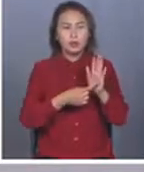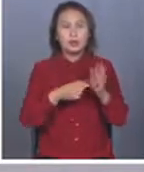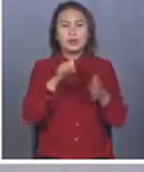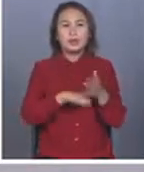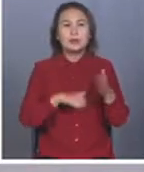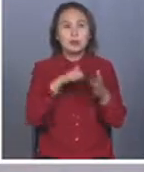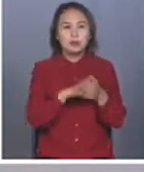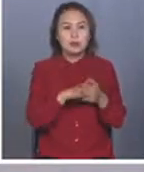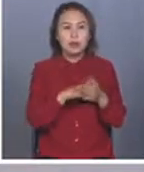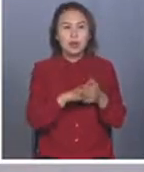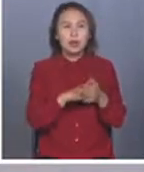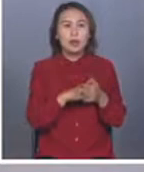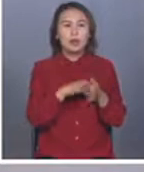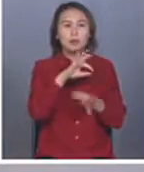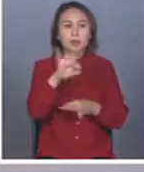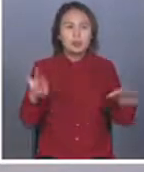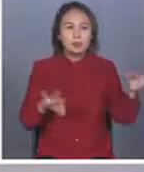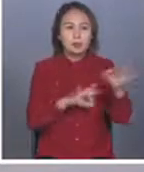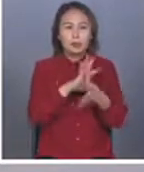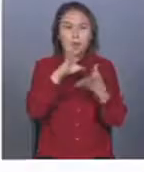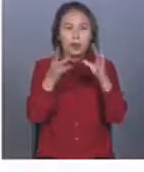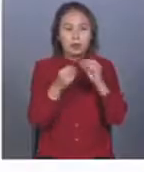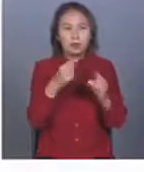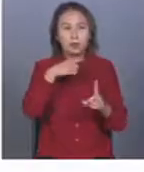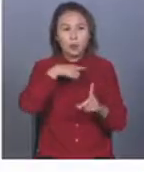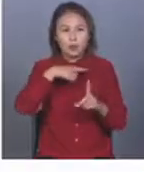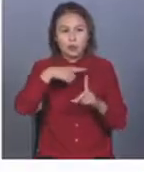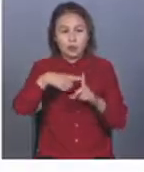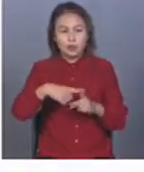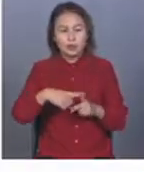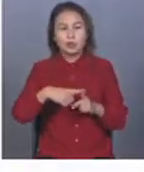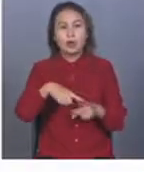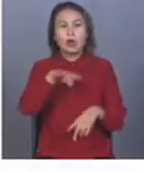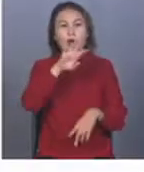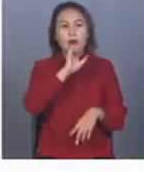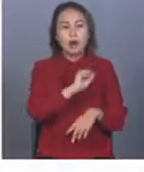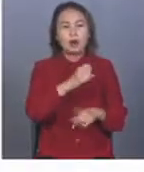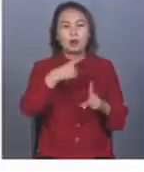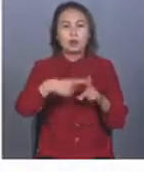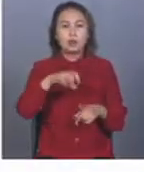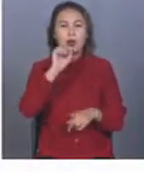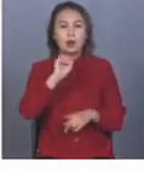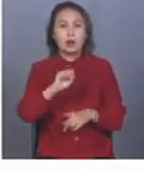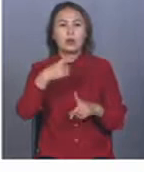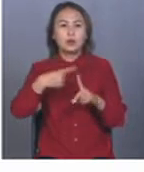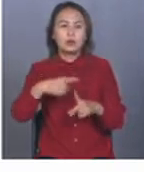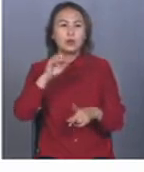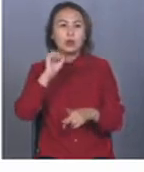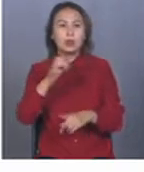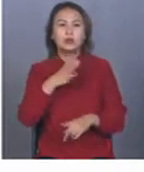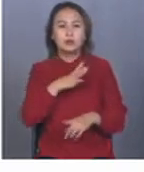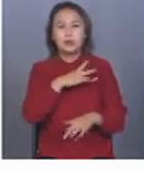қой, периметр дегеніміз барлық қабырлардың қосындысы. Ал мен a қосу a қосу a қосу a деп қосып отырғанша уақыт